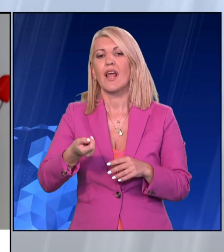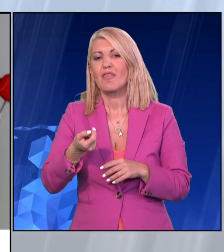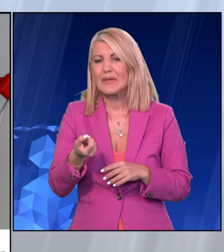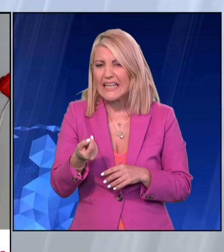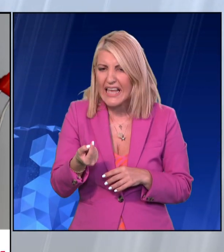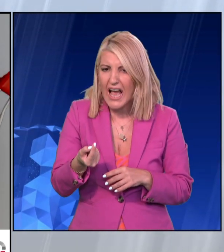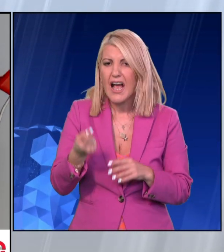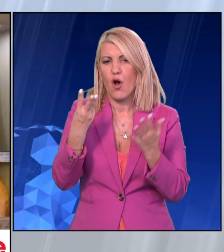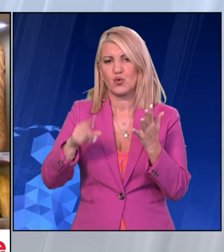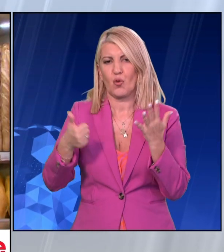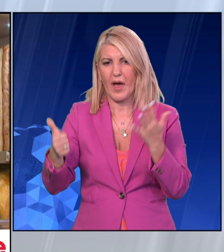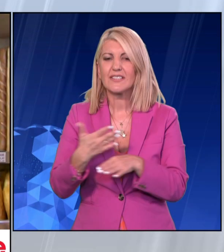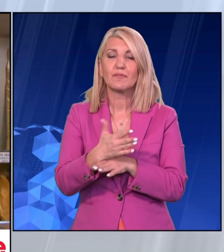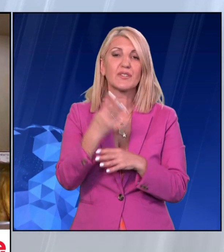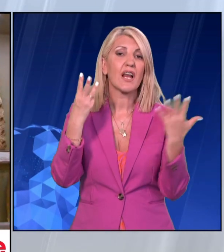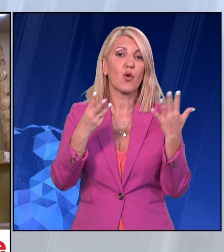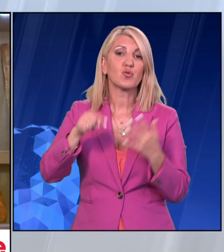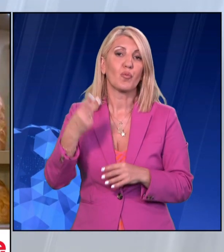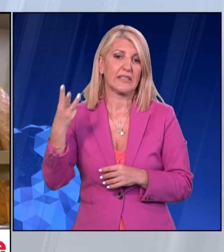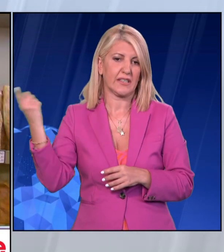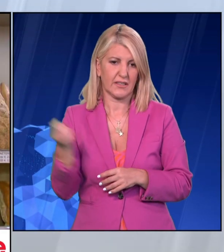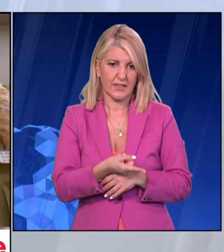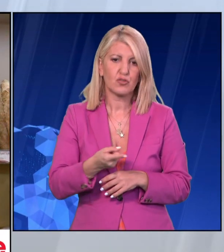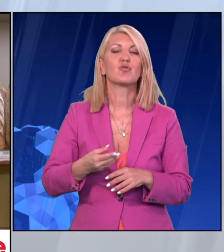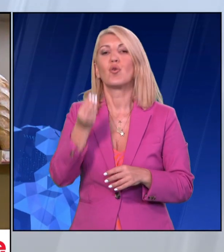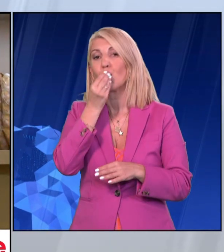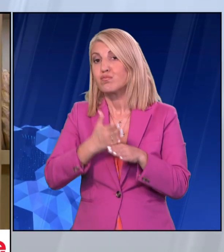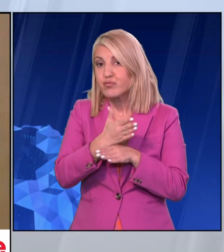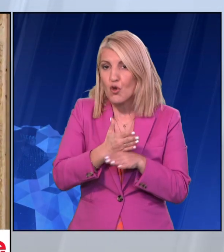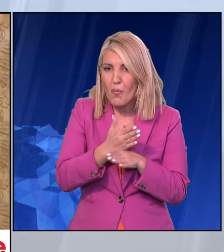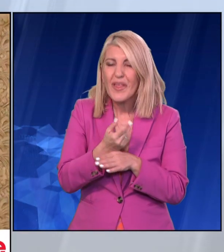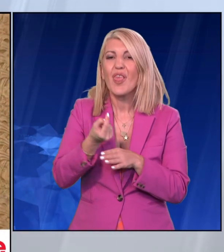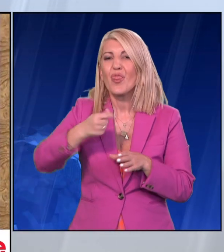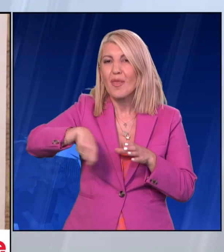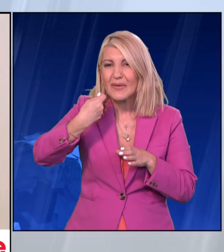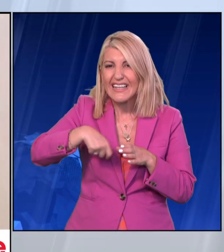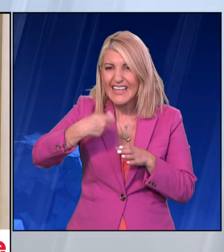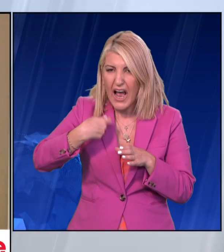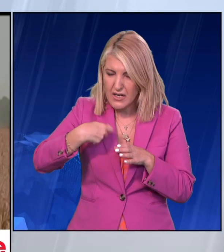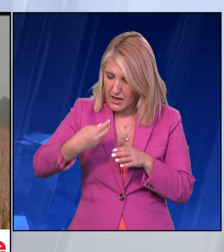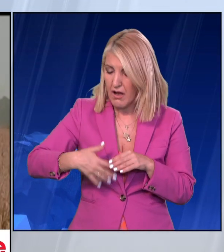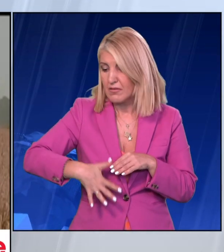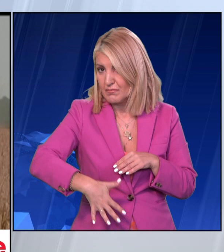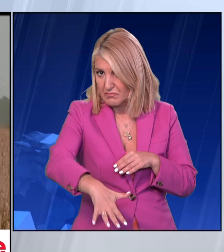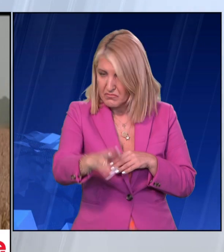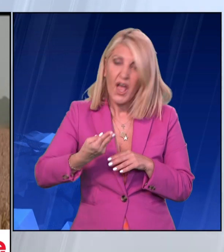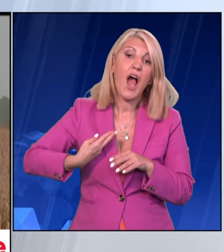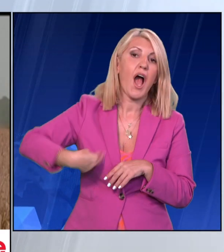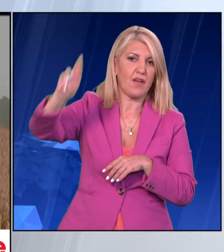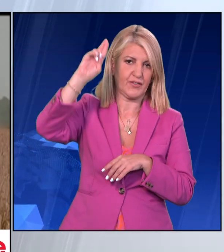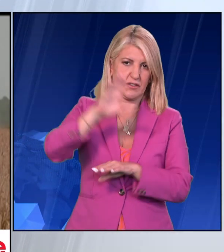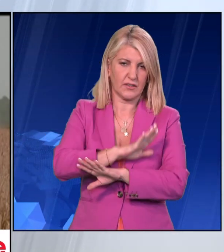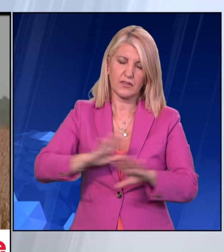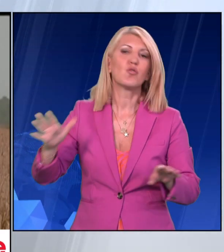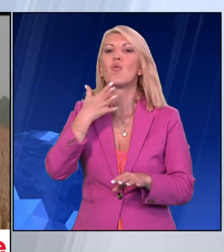ψάρια με 8,3%. Το ψωμί και τα δημητριακά είναι τα τρόφιμα που αναμένεται να βάλουν φωτιά στο ελληνικό τραπέζι την επόμενη περίοδο, καθώς όπως καταγγέλουν οι